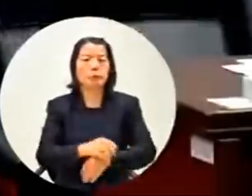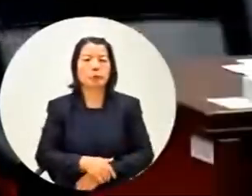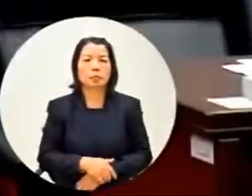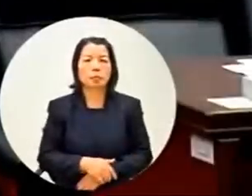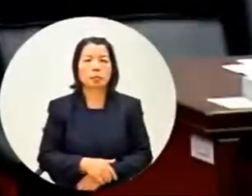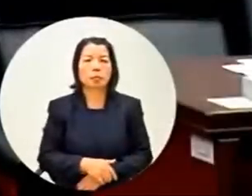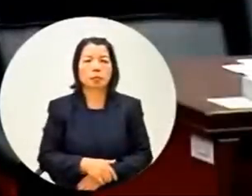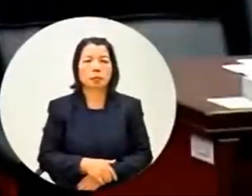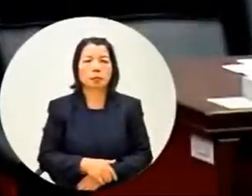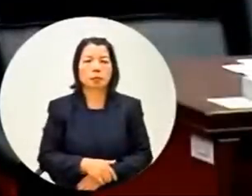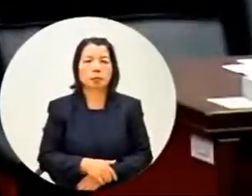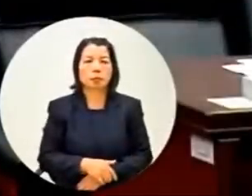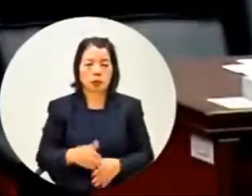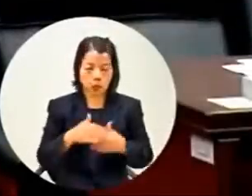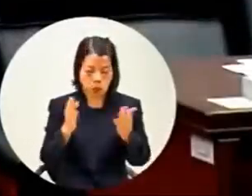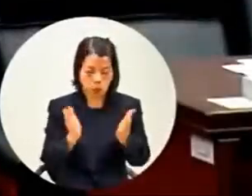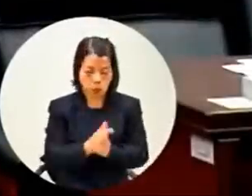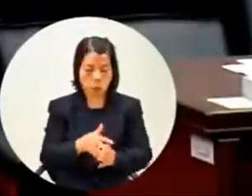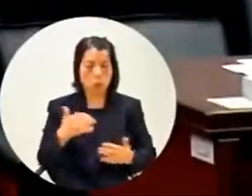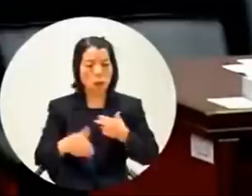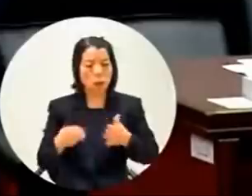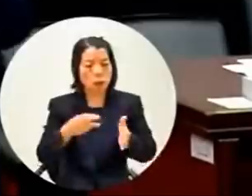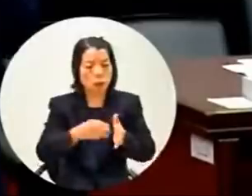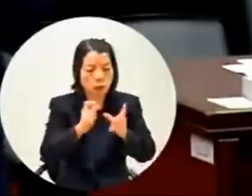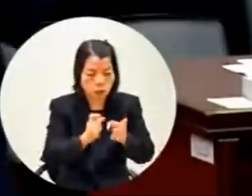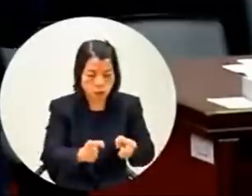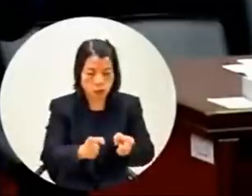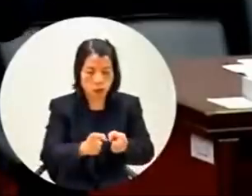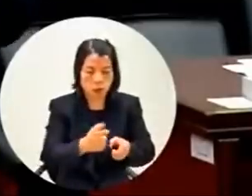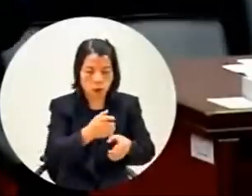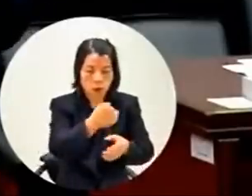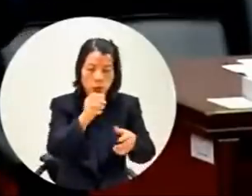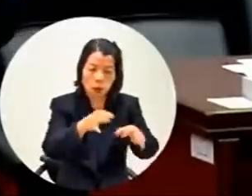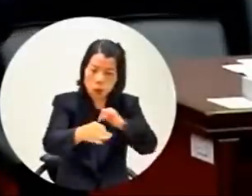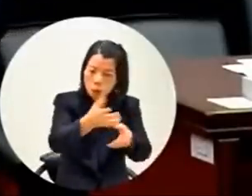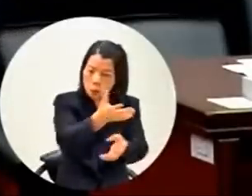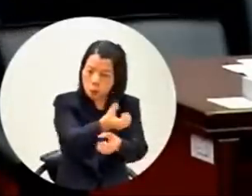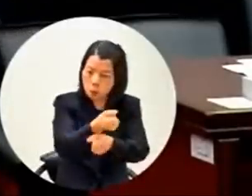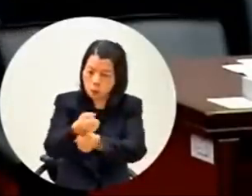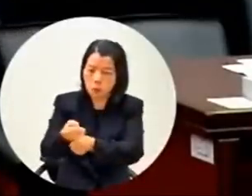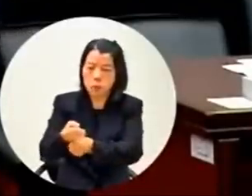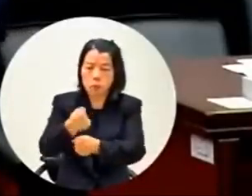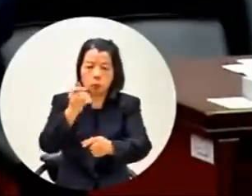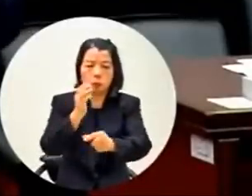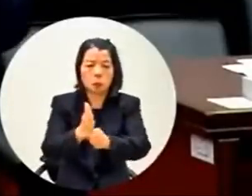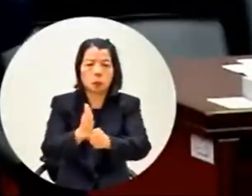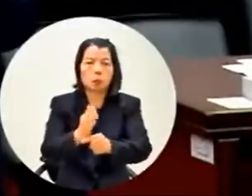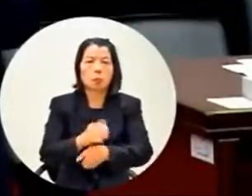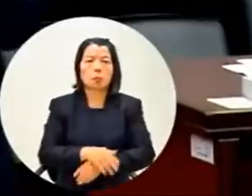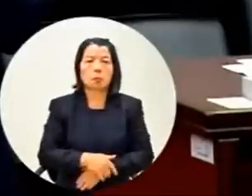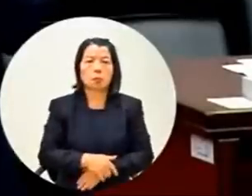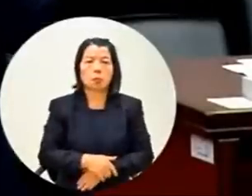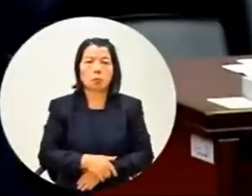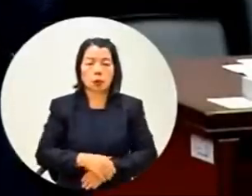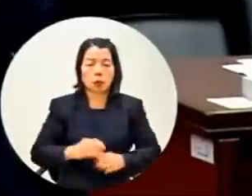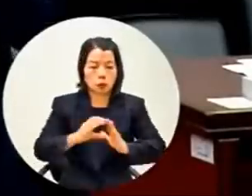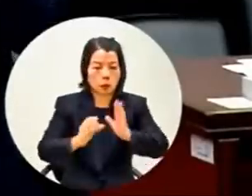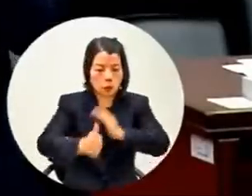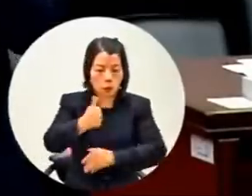是在整个新达港的招商当中，我要请问一下我们的 局长，我们有没